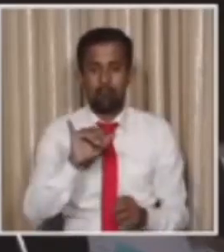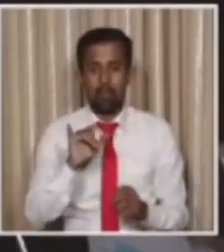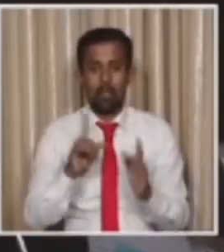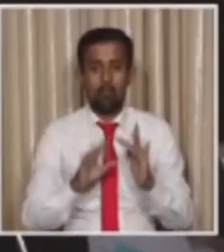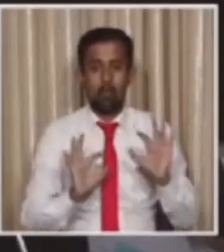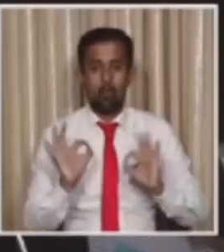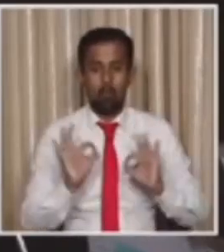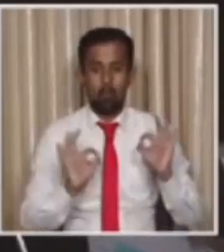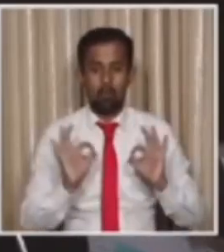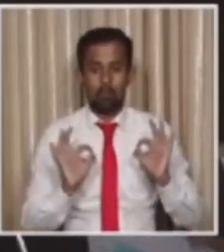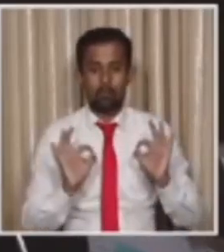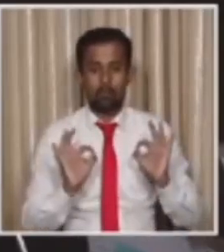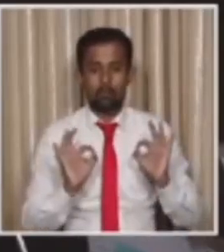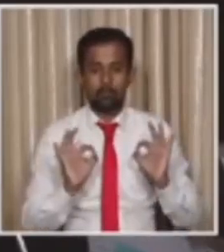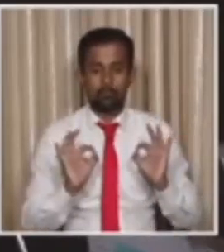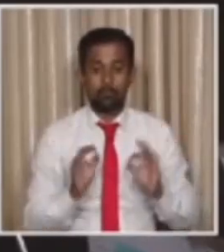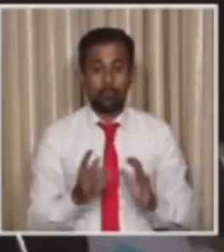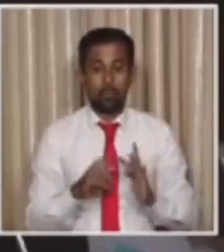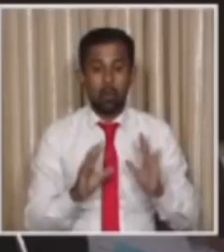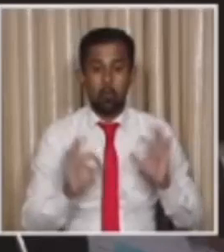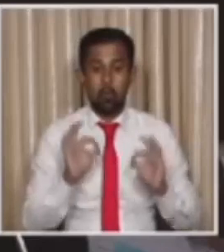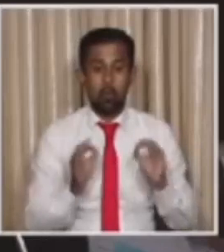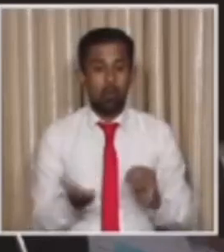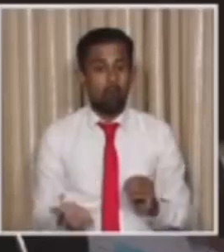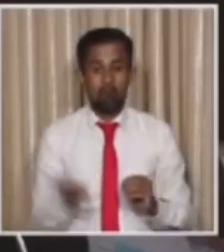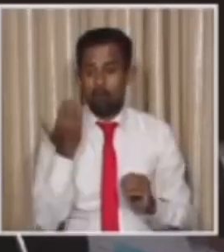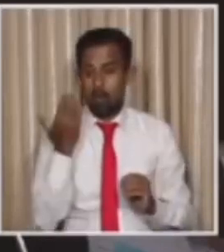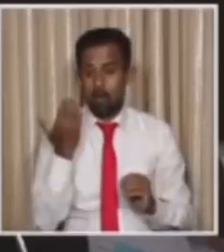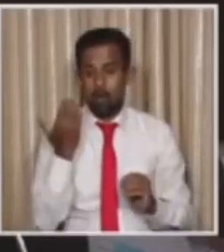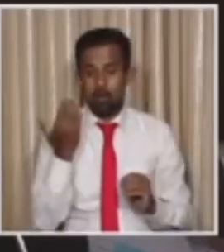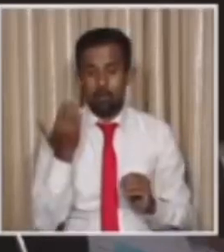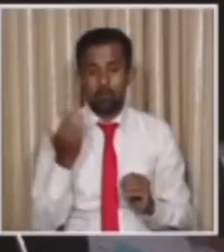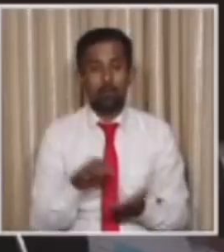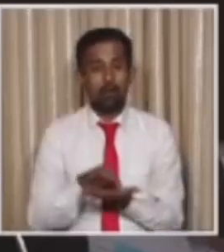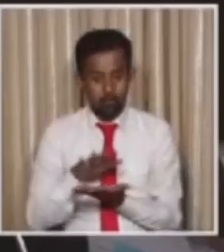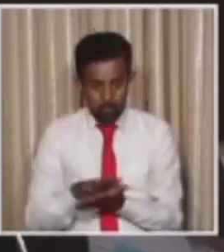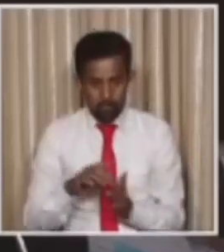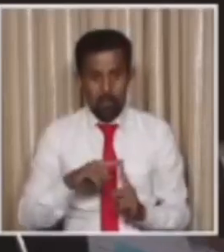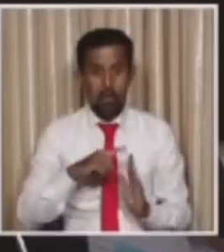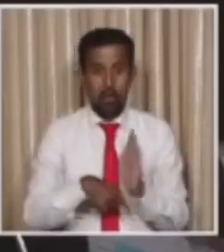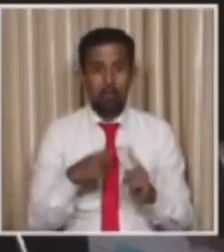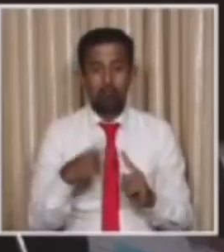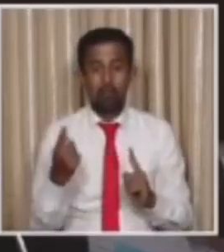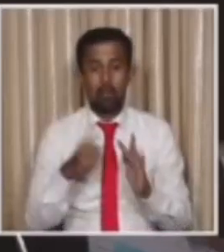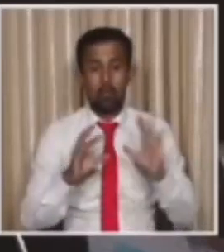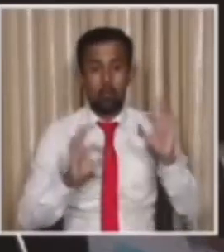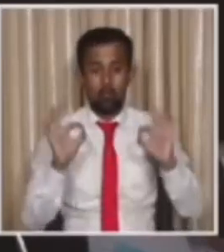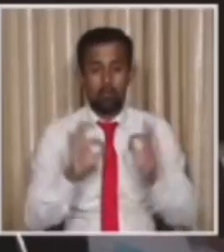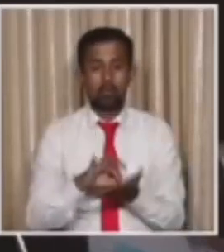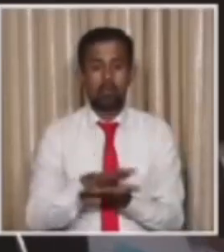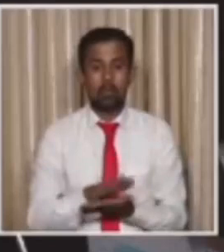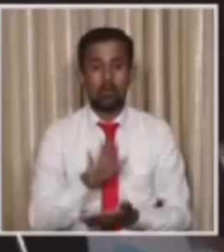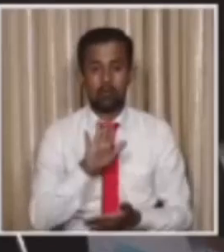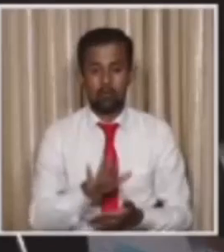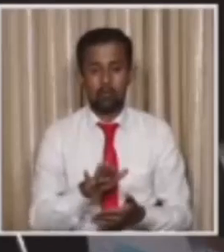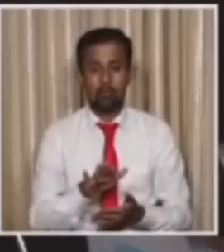කළේ. එතකොට මේ අධික පොලියක්, මේ අධික පොලියත් එක්ක අනිවාර්යයෙන්ම රටේ අනිකුත් පොලිය අනුපාතයන් තීරණය වෙනවා. ඒ